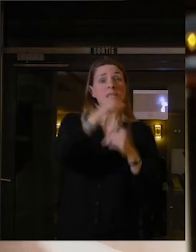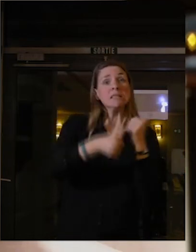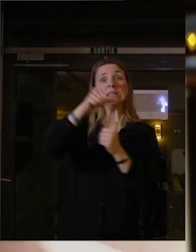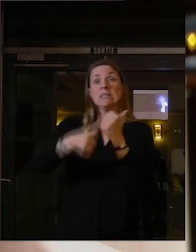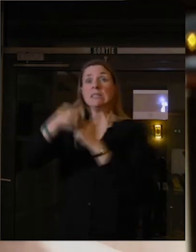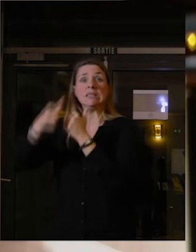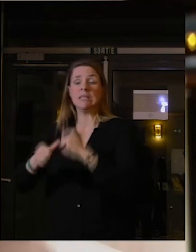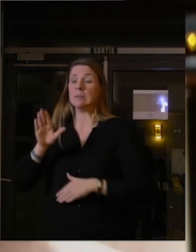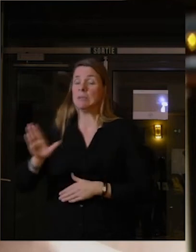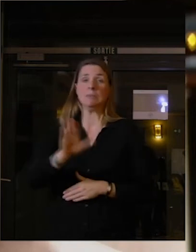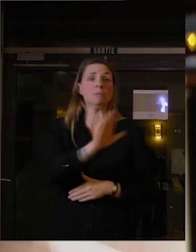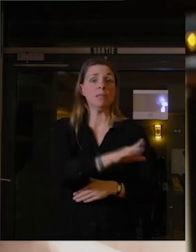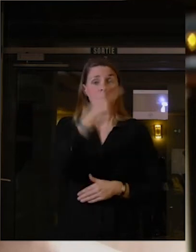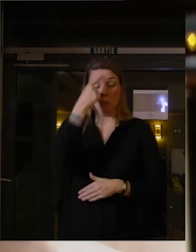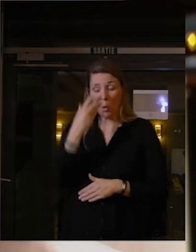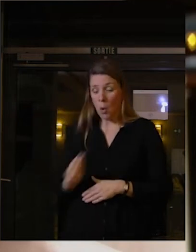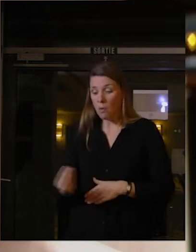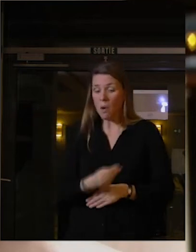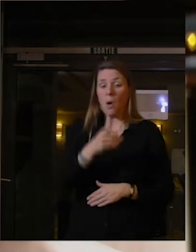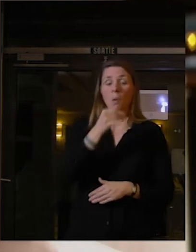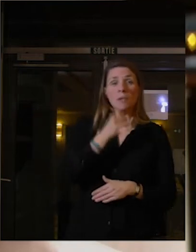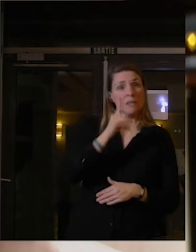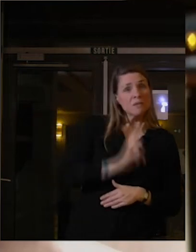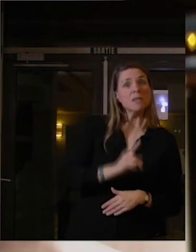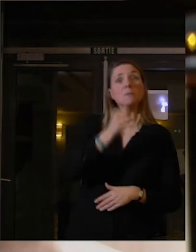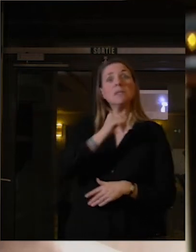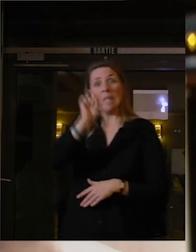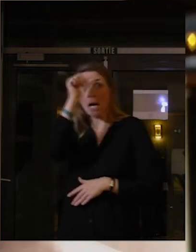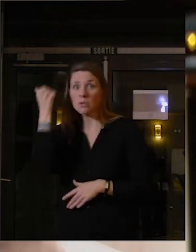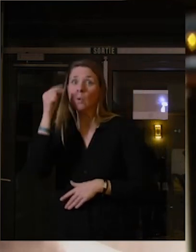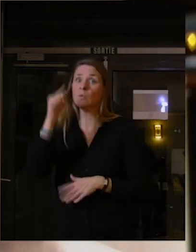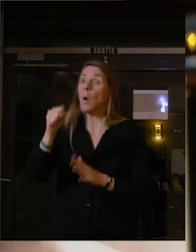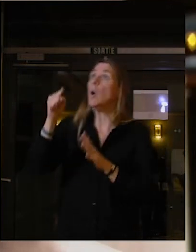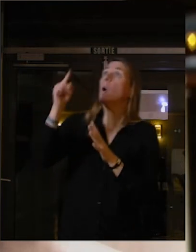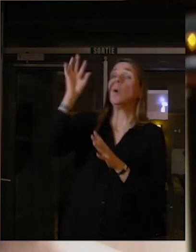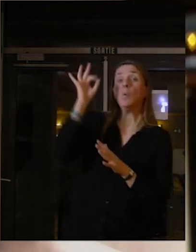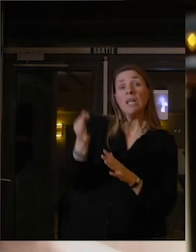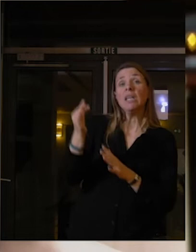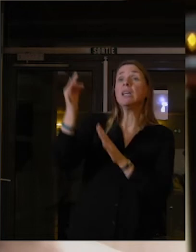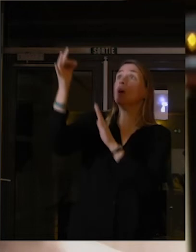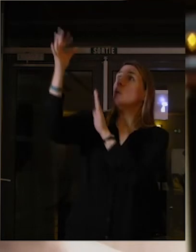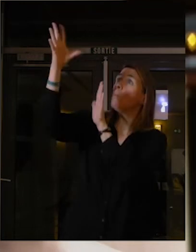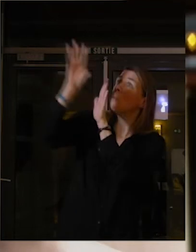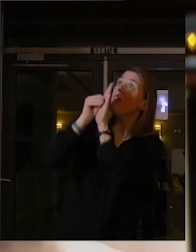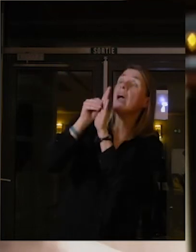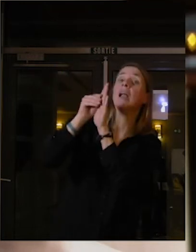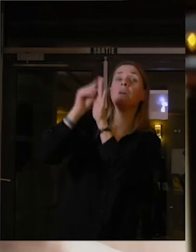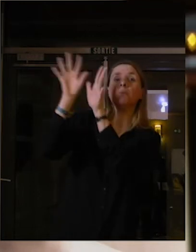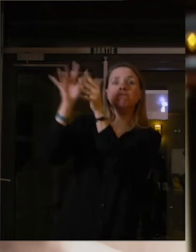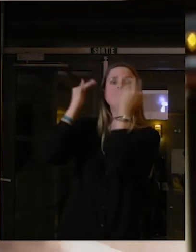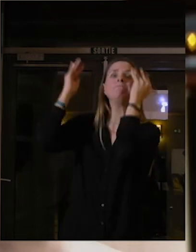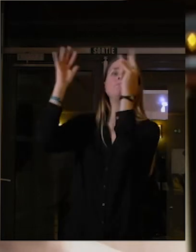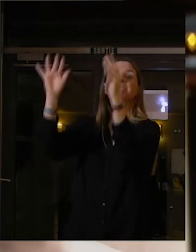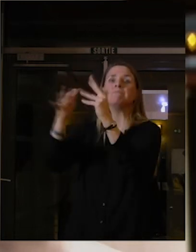ait à un moment pour les enfants, pour les petites filles, pour les petits garçons, des figures d'identification, des personnes inspirantes qui